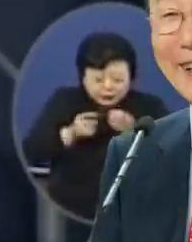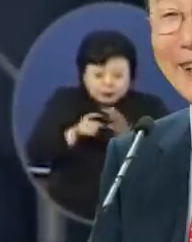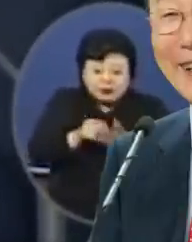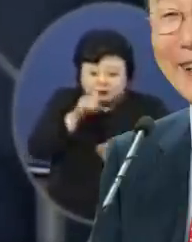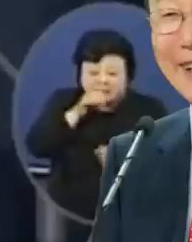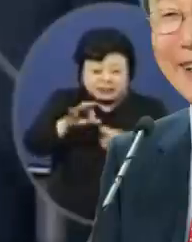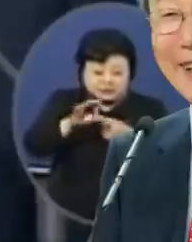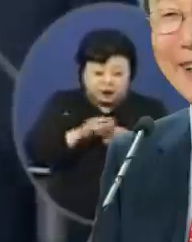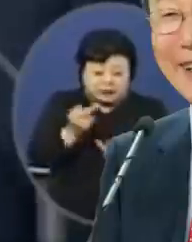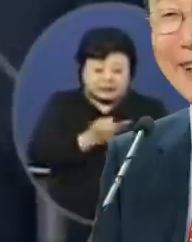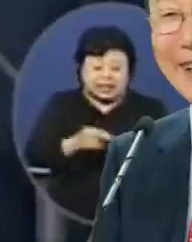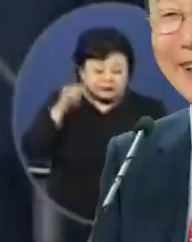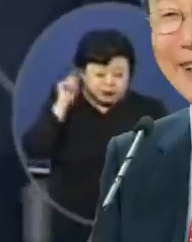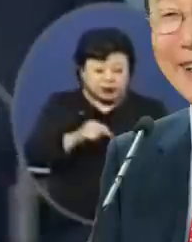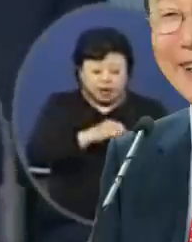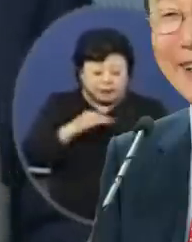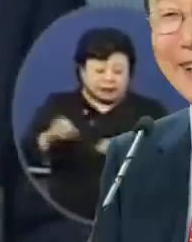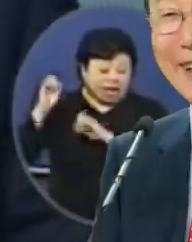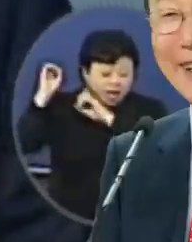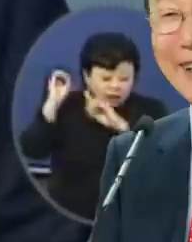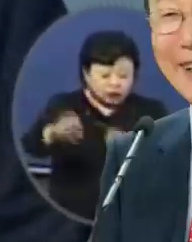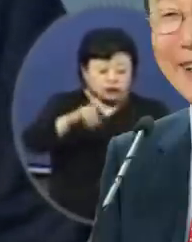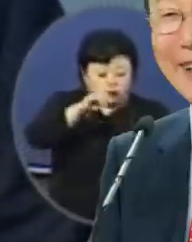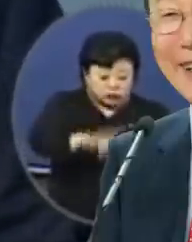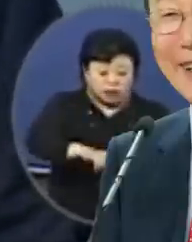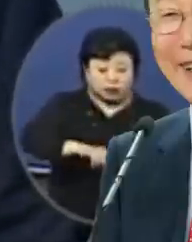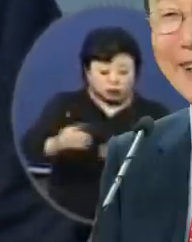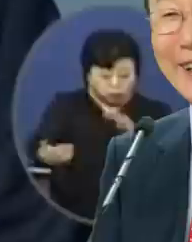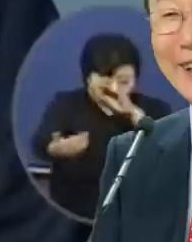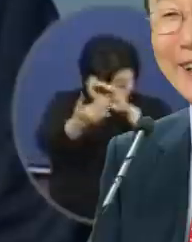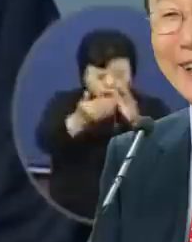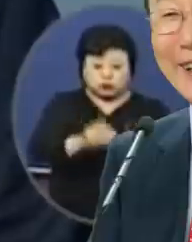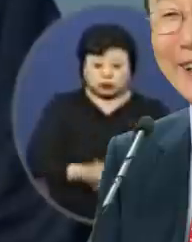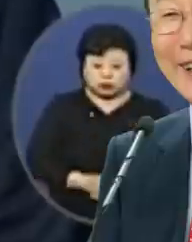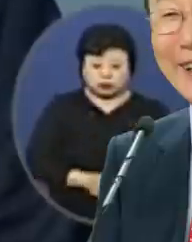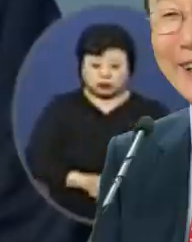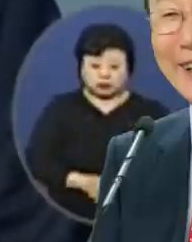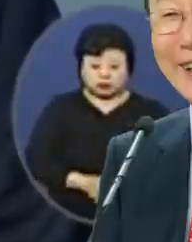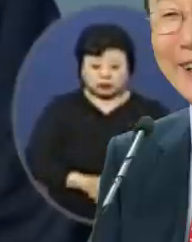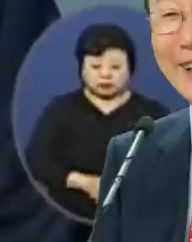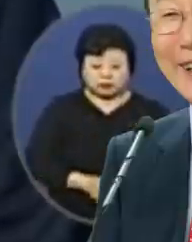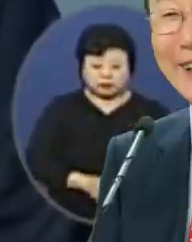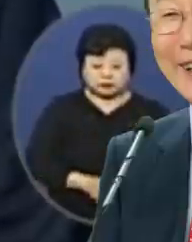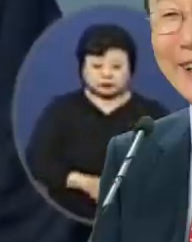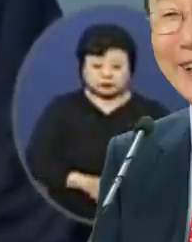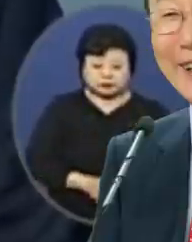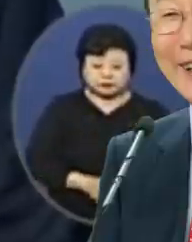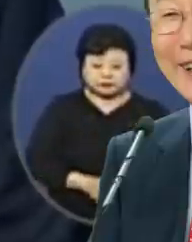있으면 이 산들을 명하여 저 바다에 던져라도 된다.